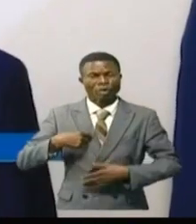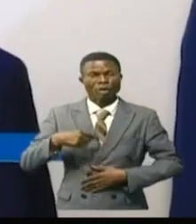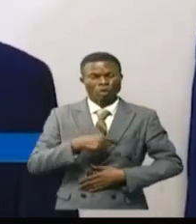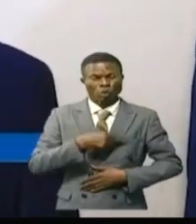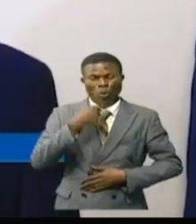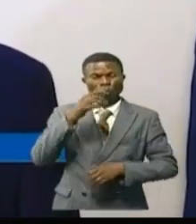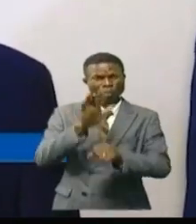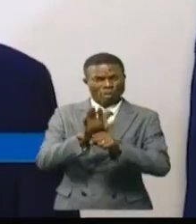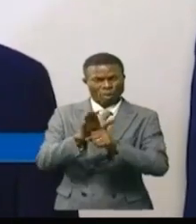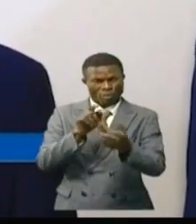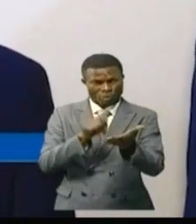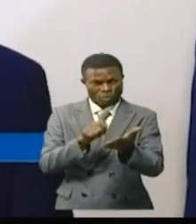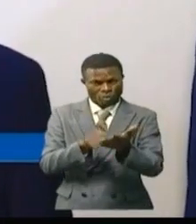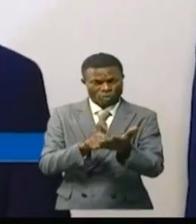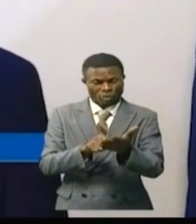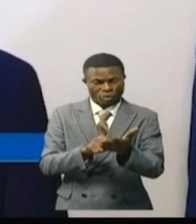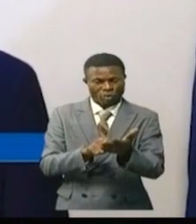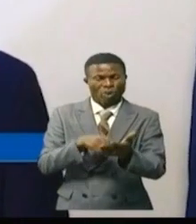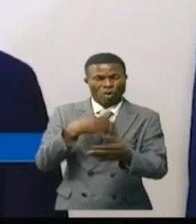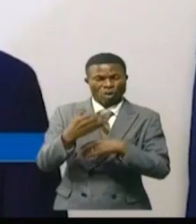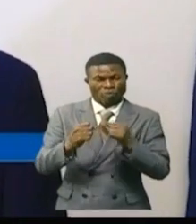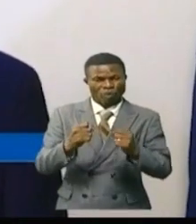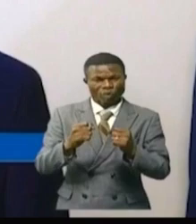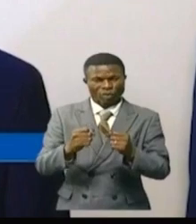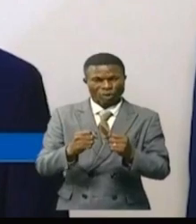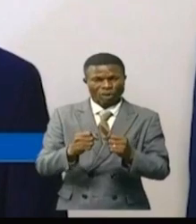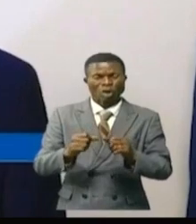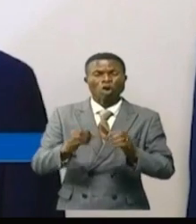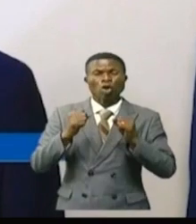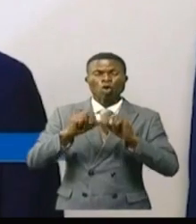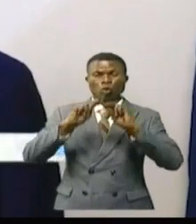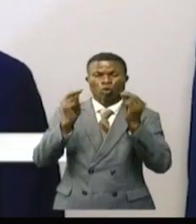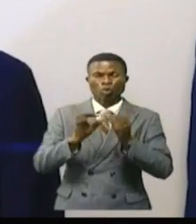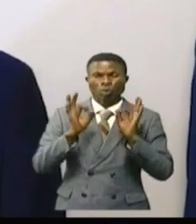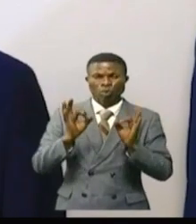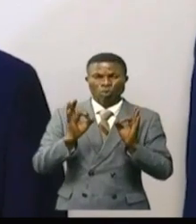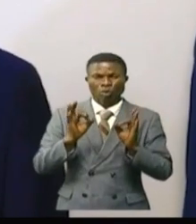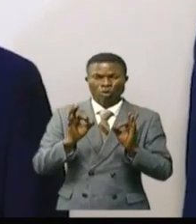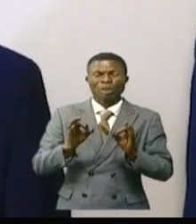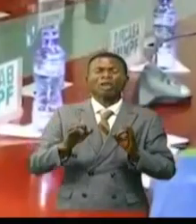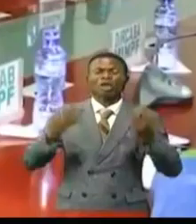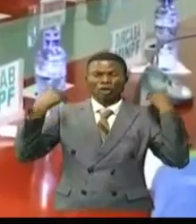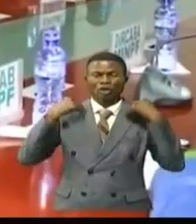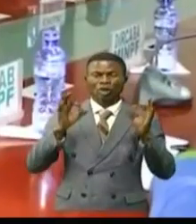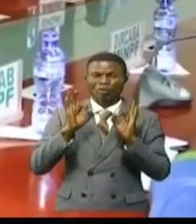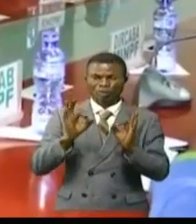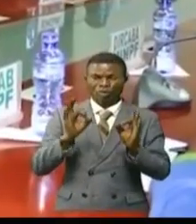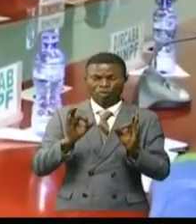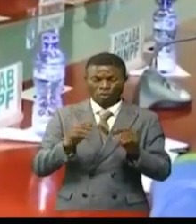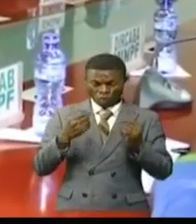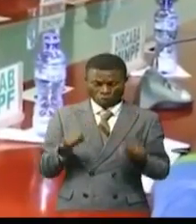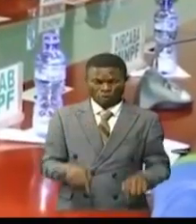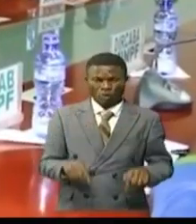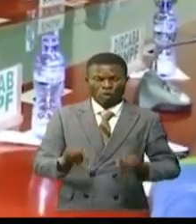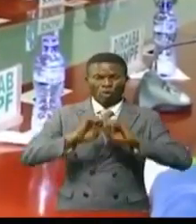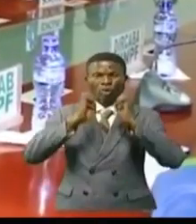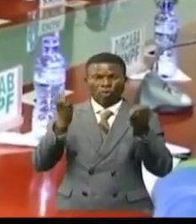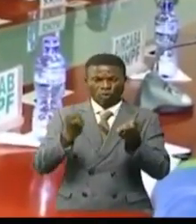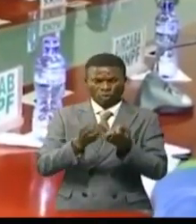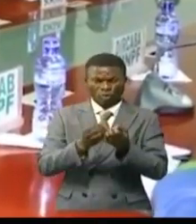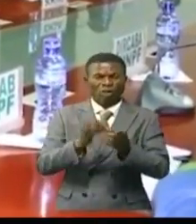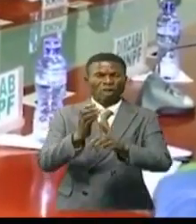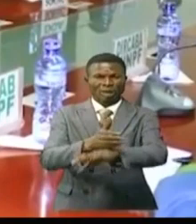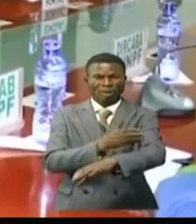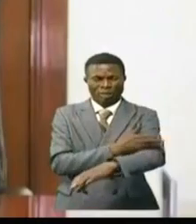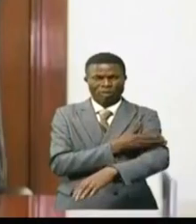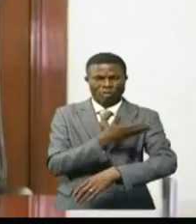marteler. Nous allons nous maximiser avec la nouvelle énergie, avec la nouvelle équipe pour qu'aujourd'hui la société puisse y